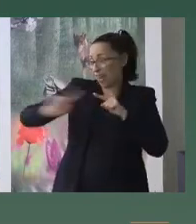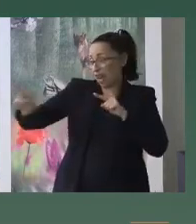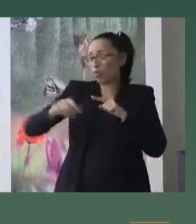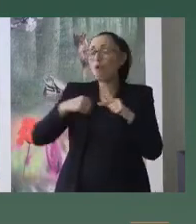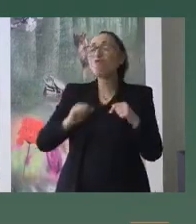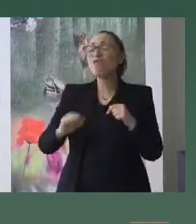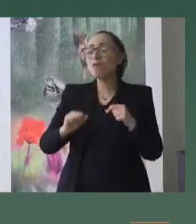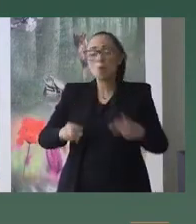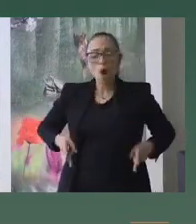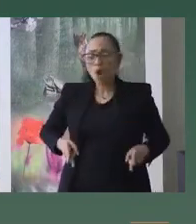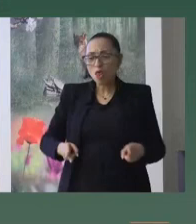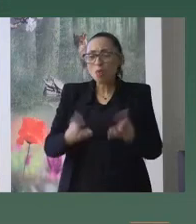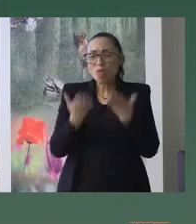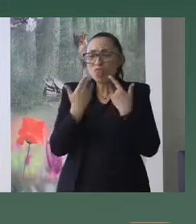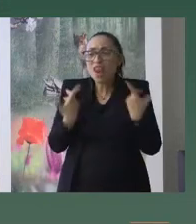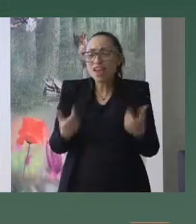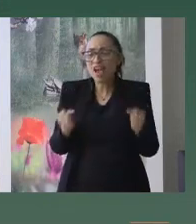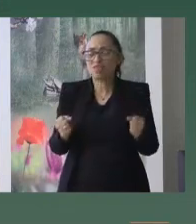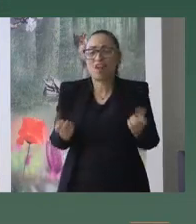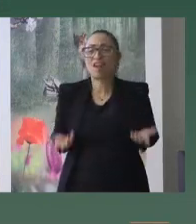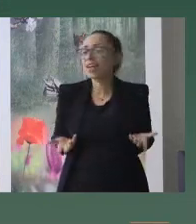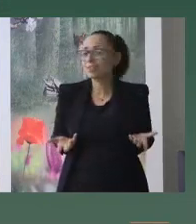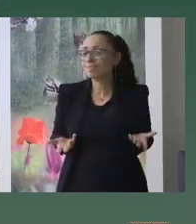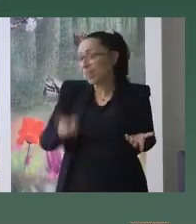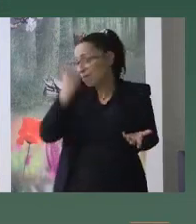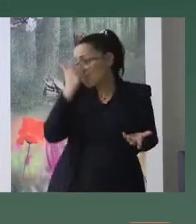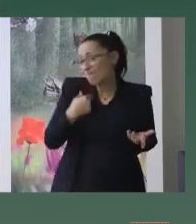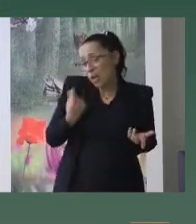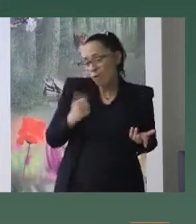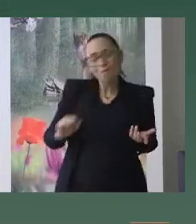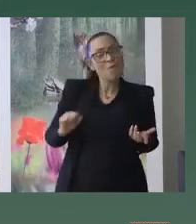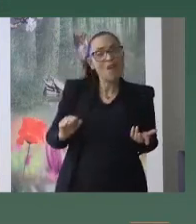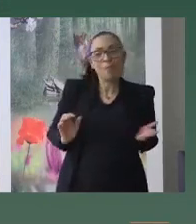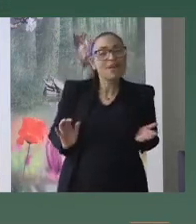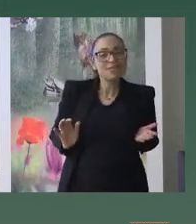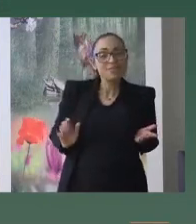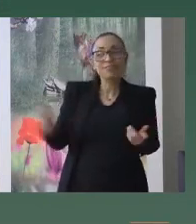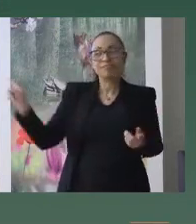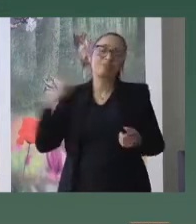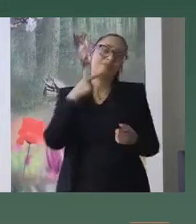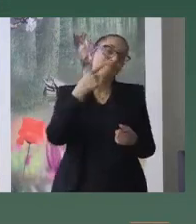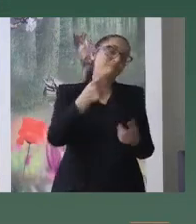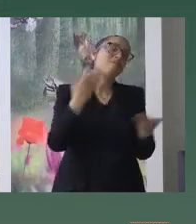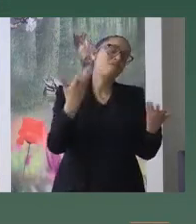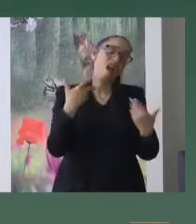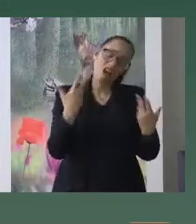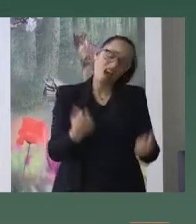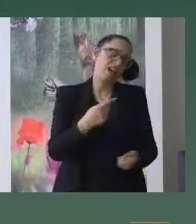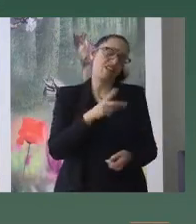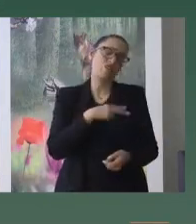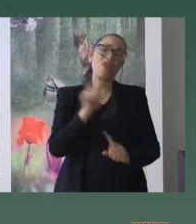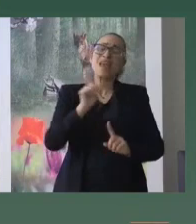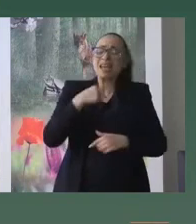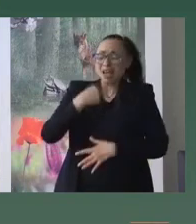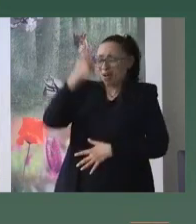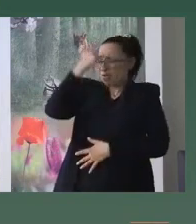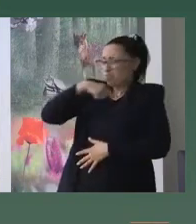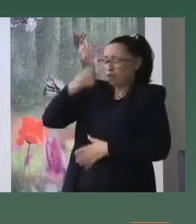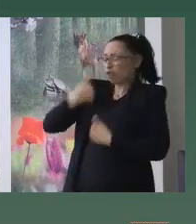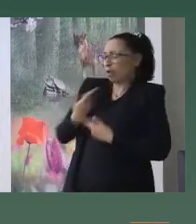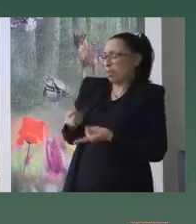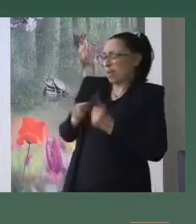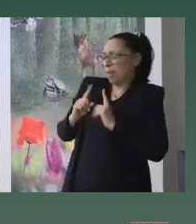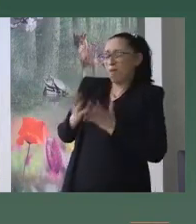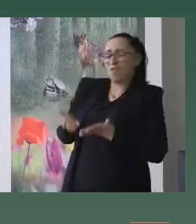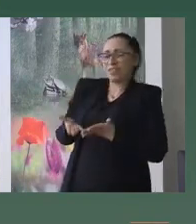συμφωνώ. Γιατί ο δρόμος δεν είναι τελικά ανοιχτό στον δρόμο. Ναι. Είναι... Έχετε δίκιο. Δεν είναι μόνο προσωπική μου απόφαση. Το ένα φέρνει το άλλο.